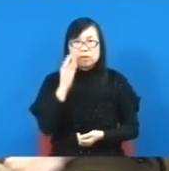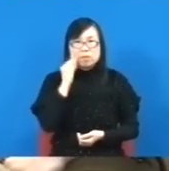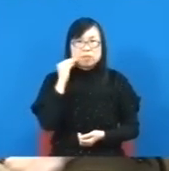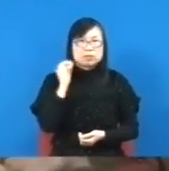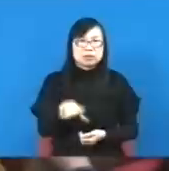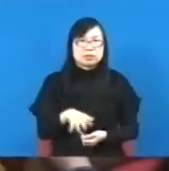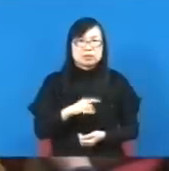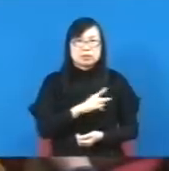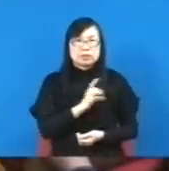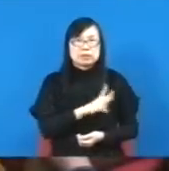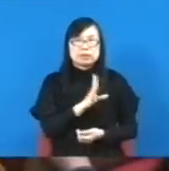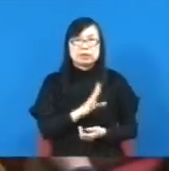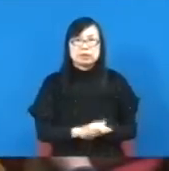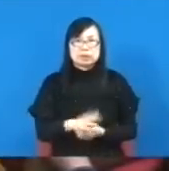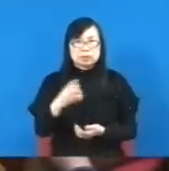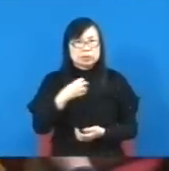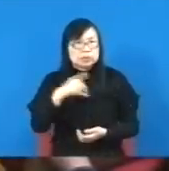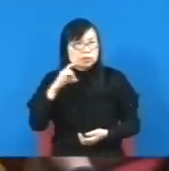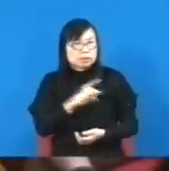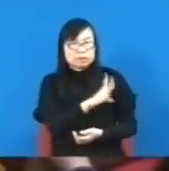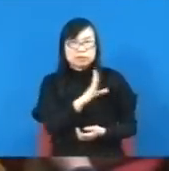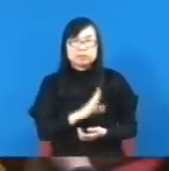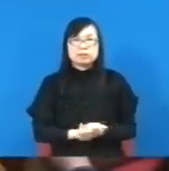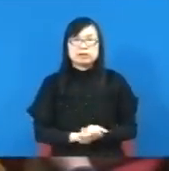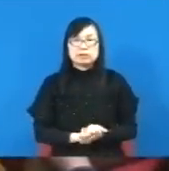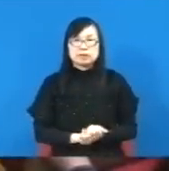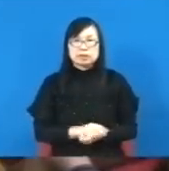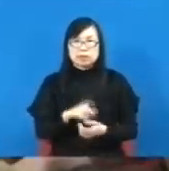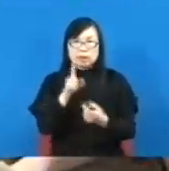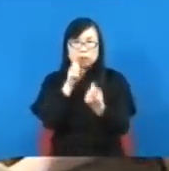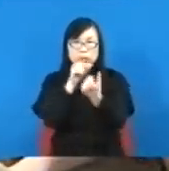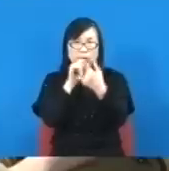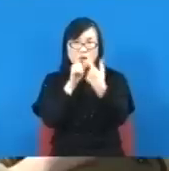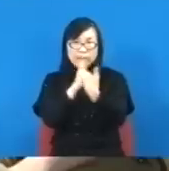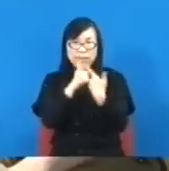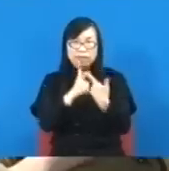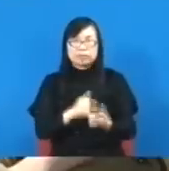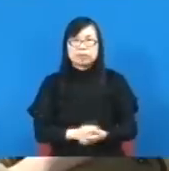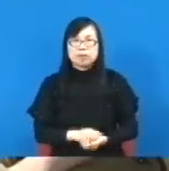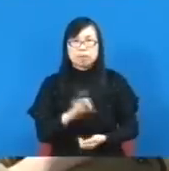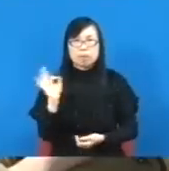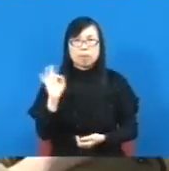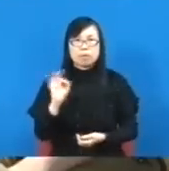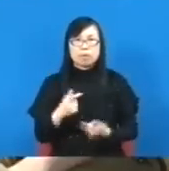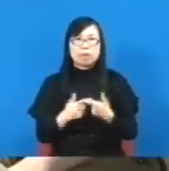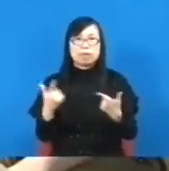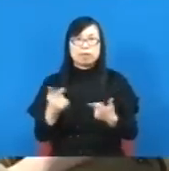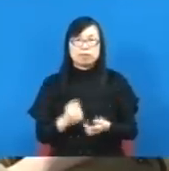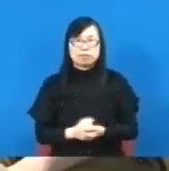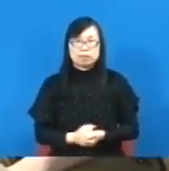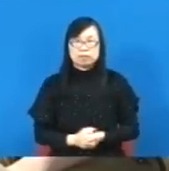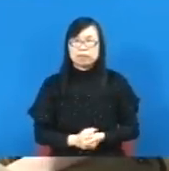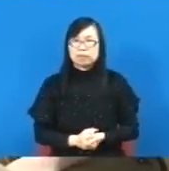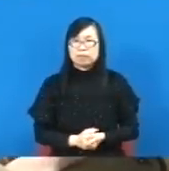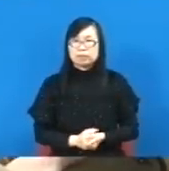然，真係老實講啦。 佢真係好自然，嗰下先好笑。 真係。 有冇同你對冚過咧？ 冇喎，佢邊有冚啫？